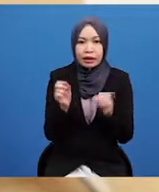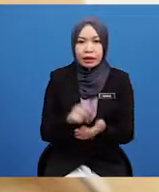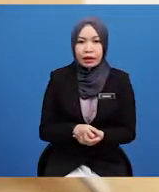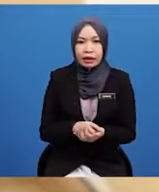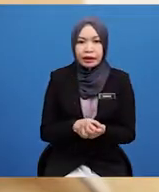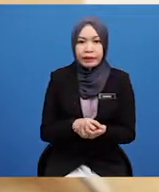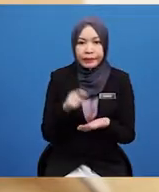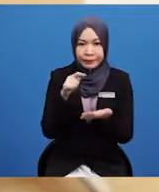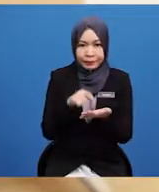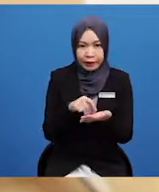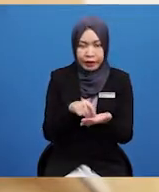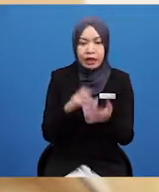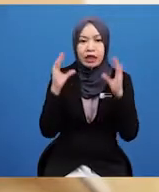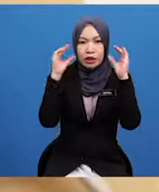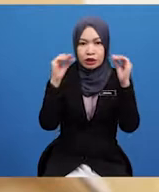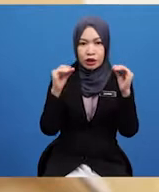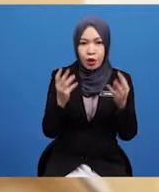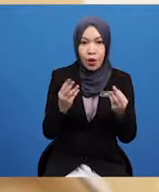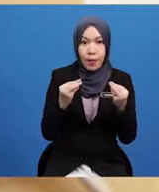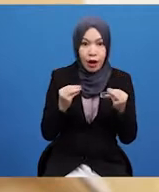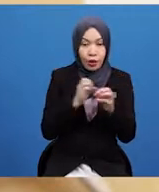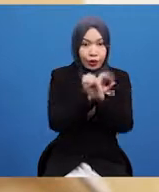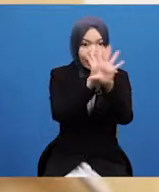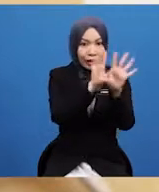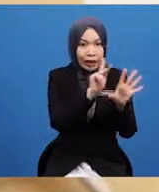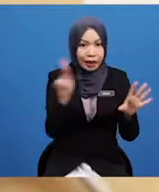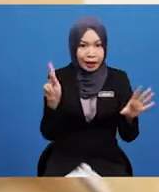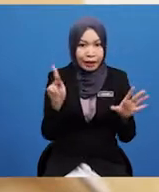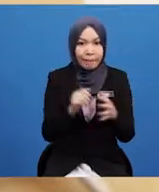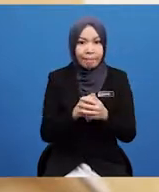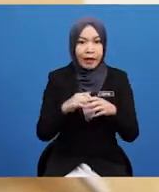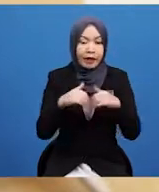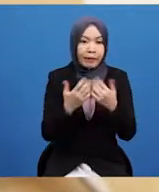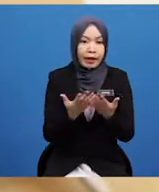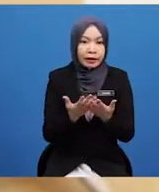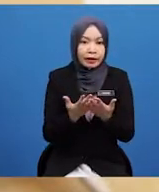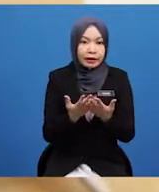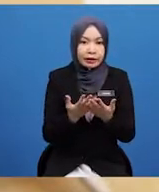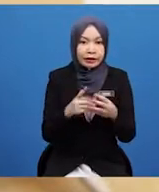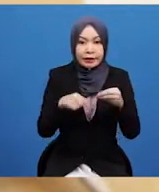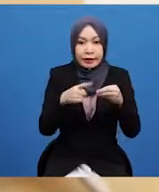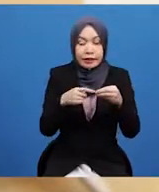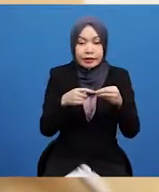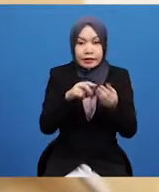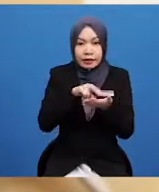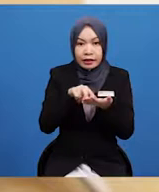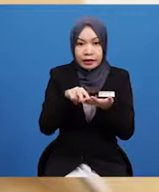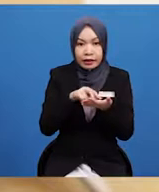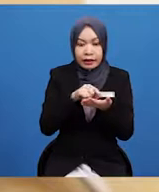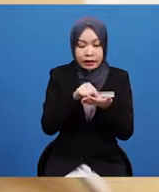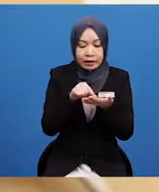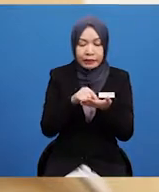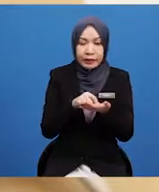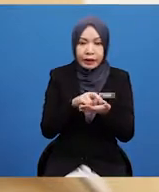ini, cikgu nak terangkan bahawa cerita terkukur merupakan sebuah cerpen yang